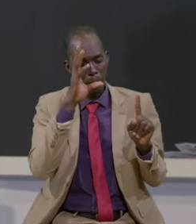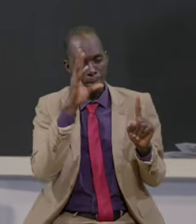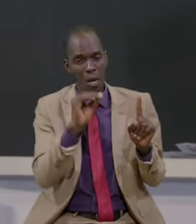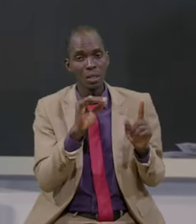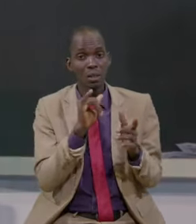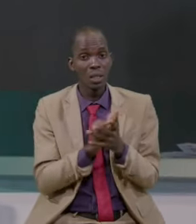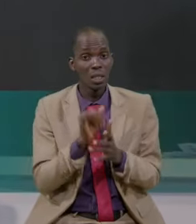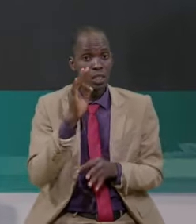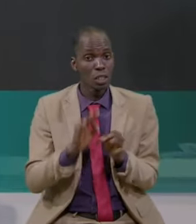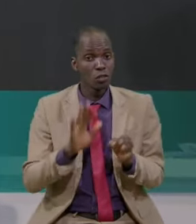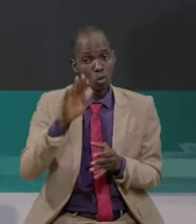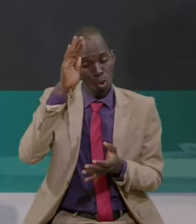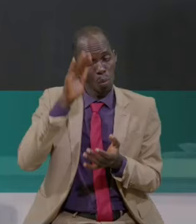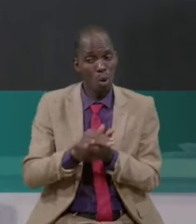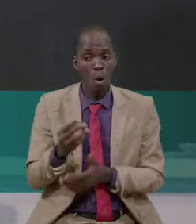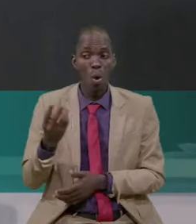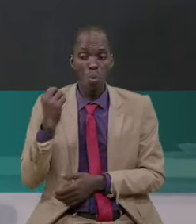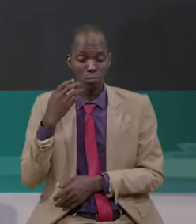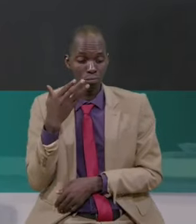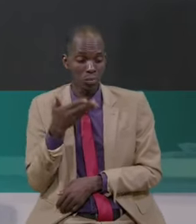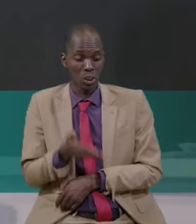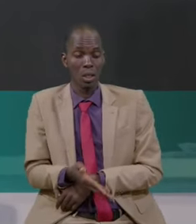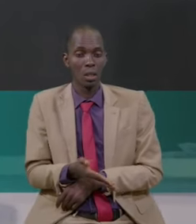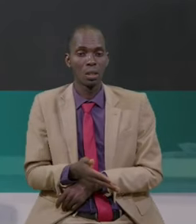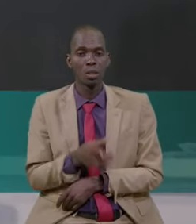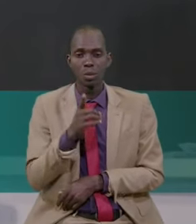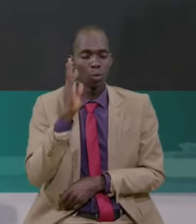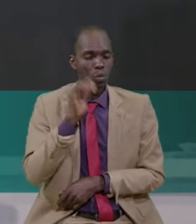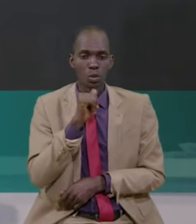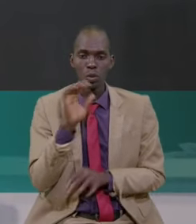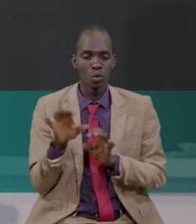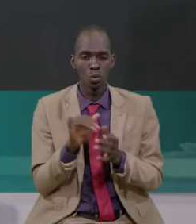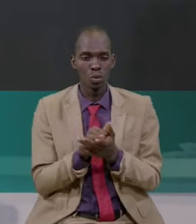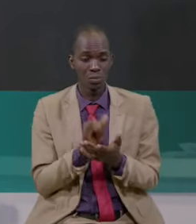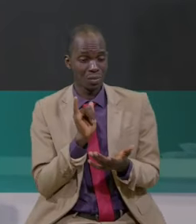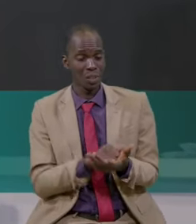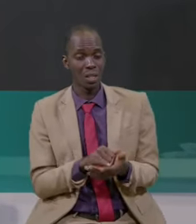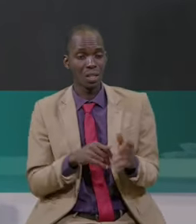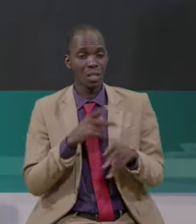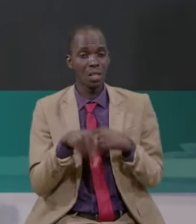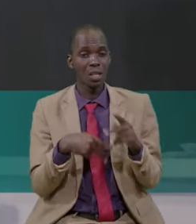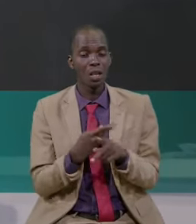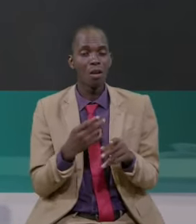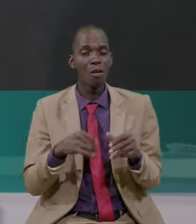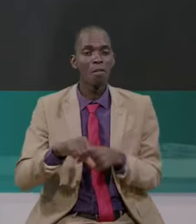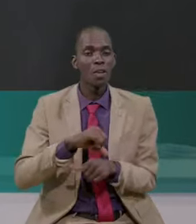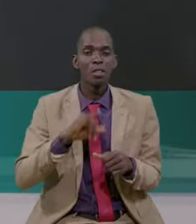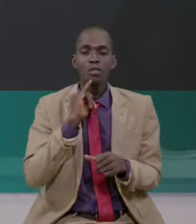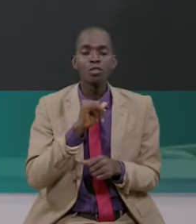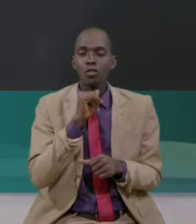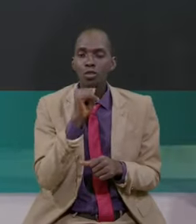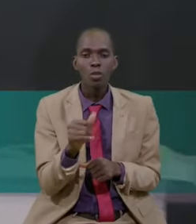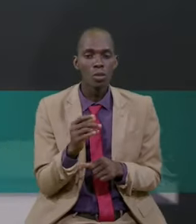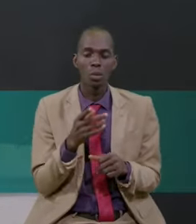là, tu ne le feras pas. Ça, ce n'est pas la communion dans la lumière et dans le Seigneur.